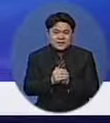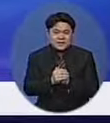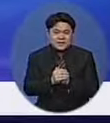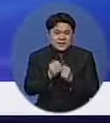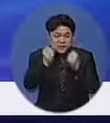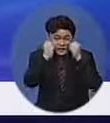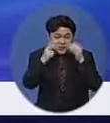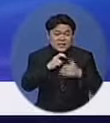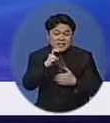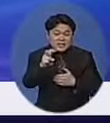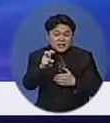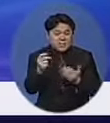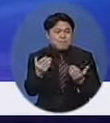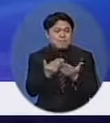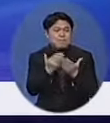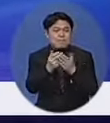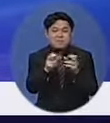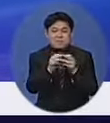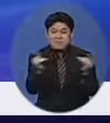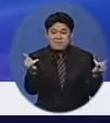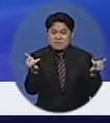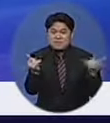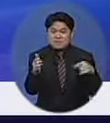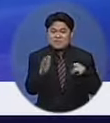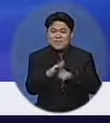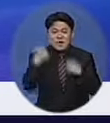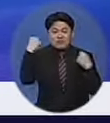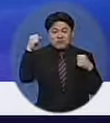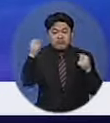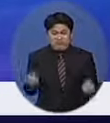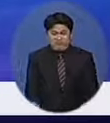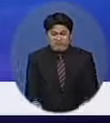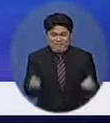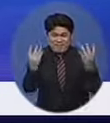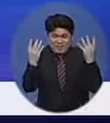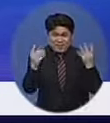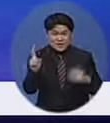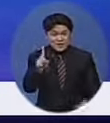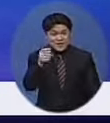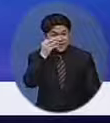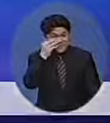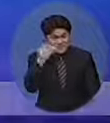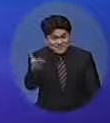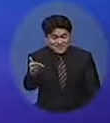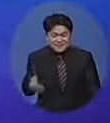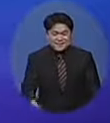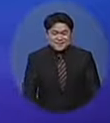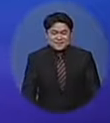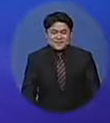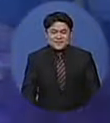성인 발달장애인들을 위한 댄스 페스티벌이 열린 건데요. 정유림 기자가 다녀왔습니다.